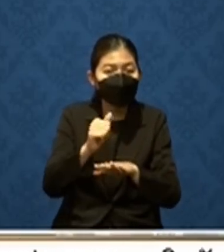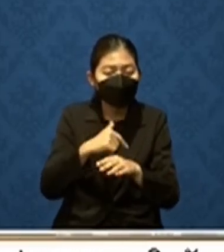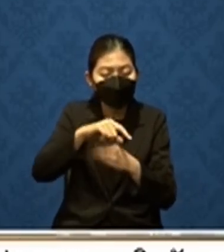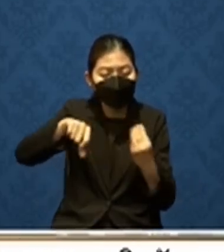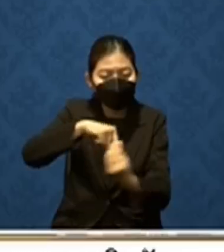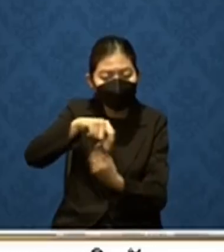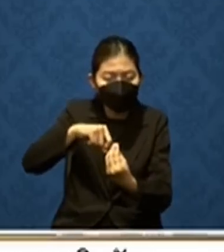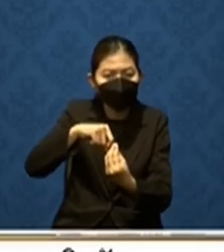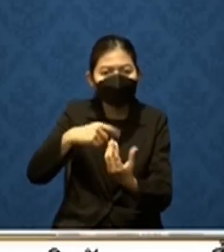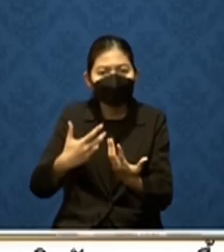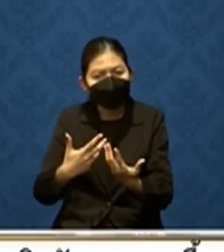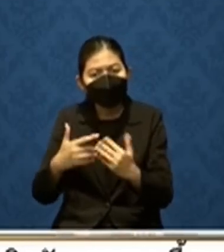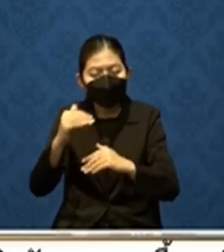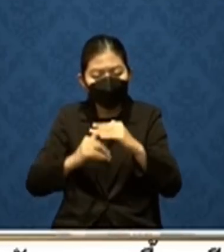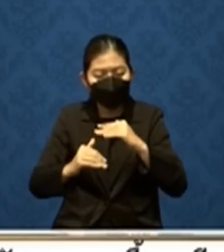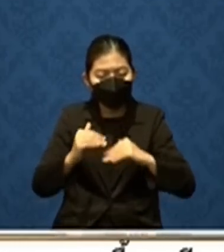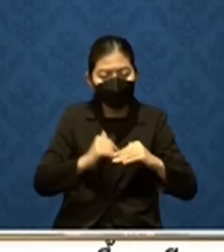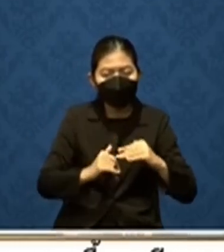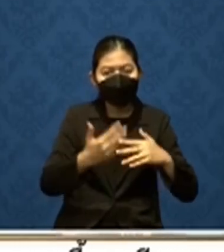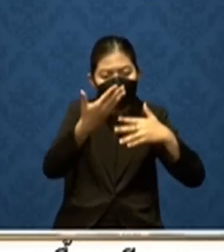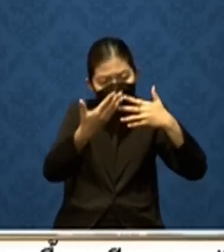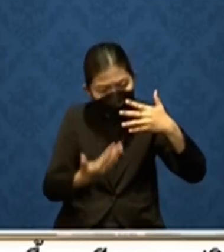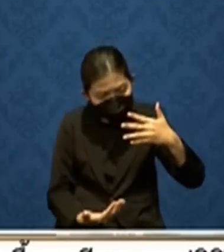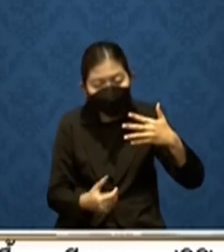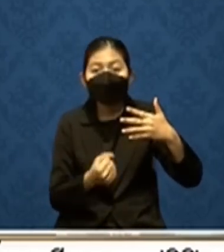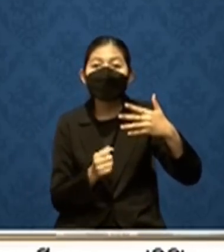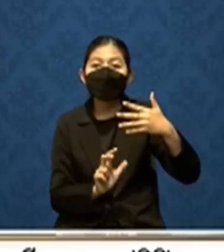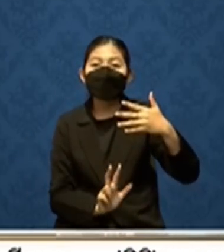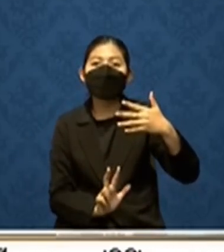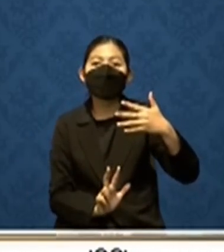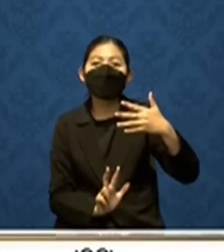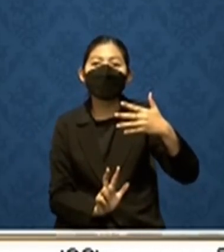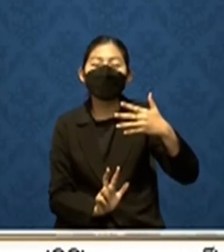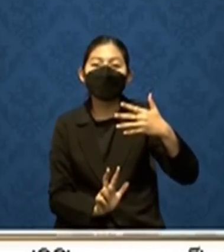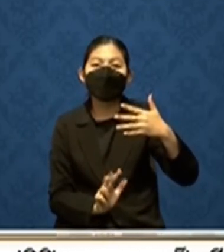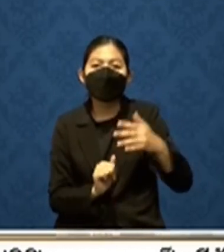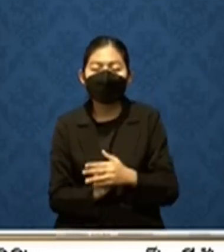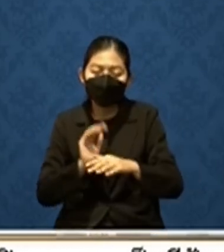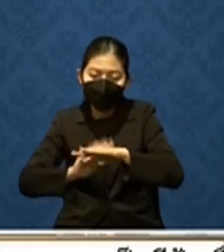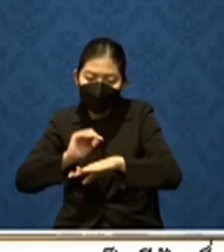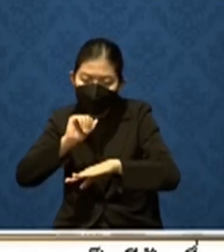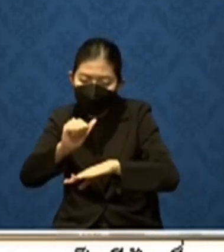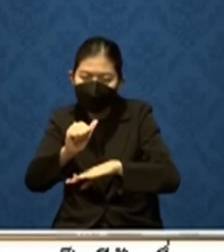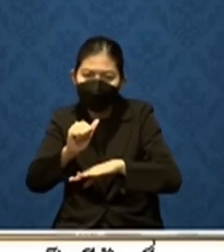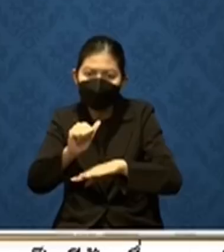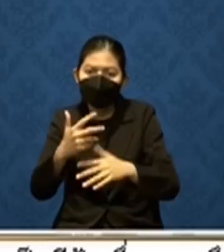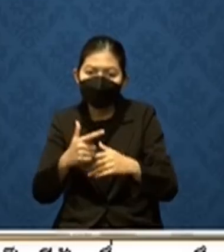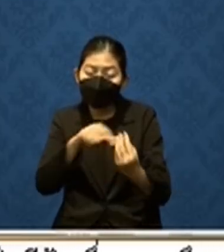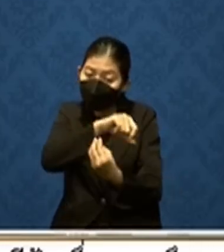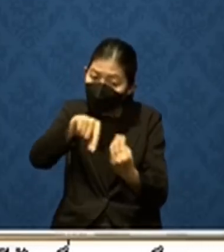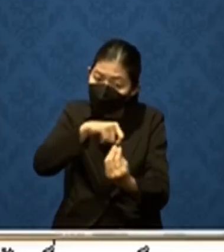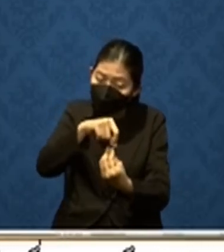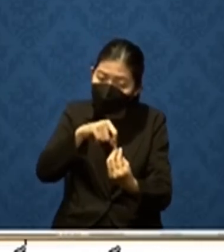เศรษฐกิจเนี่ยรถอย่างชัดเจนครับ 13อันดับมีความสามารถหรือสมรรถนะหรือประสิทธิภาพ